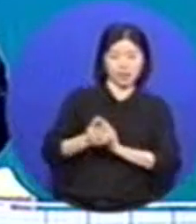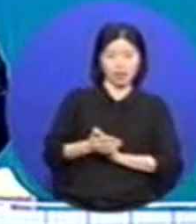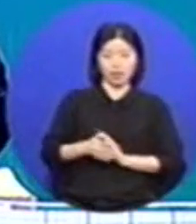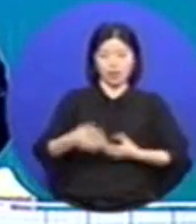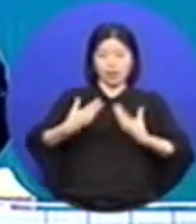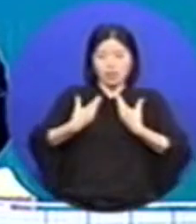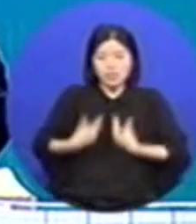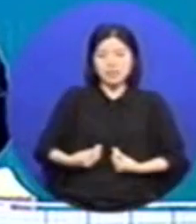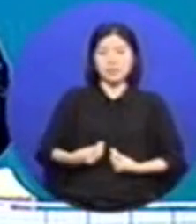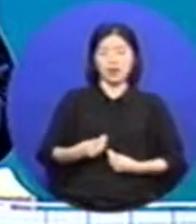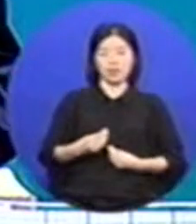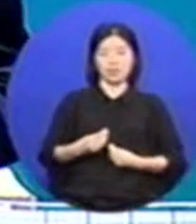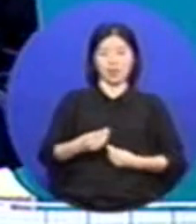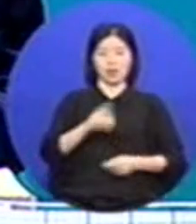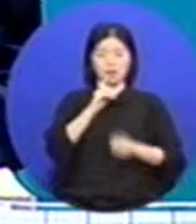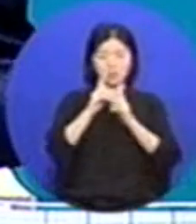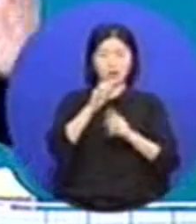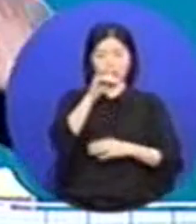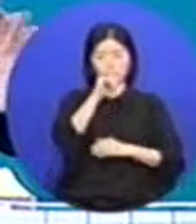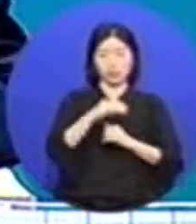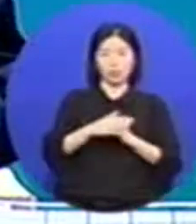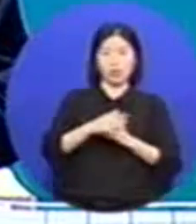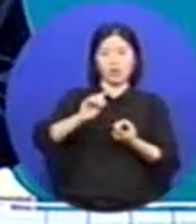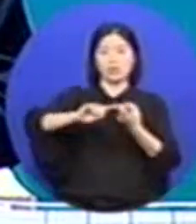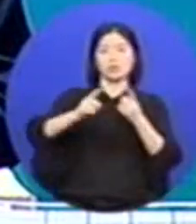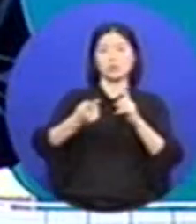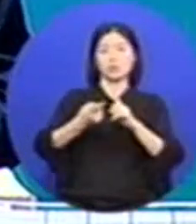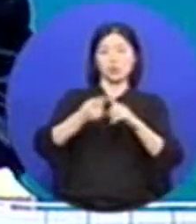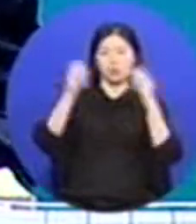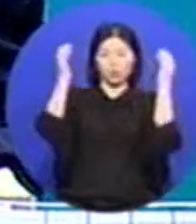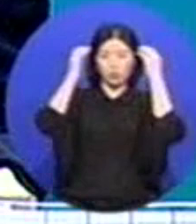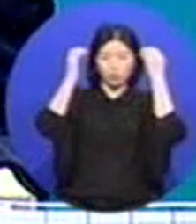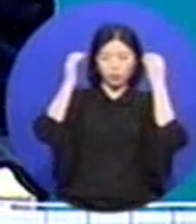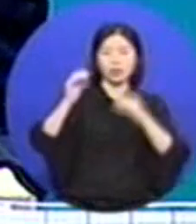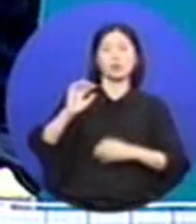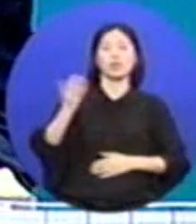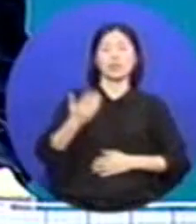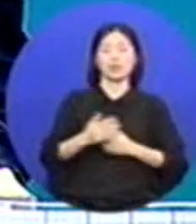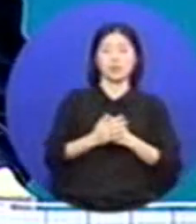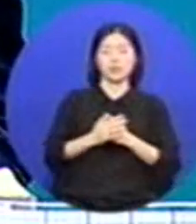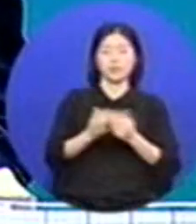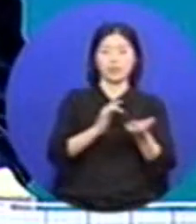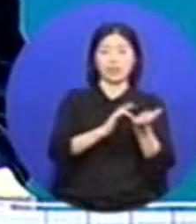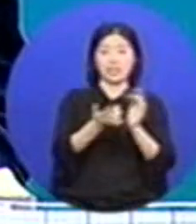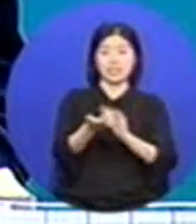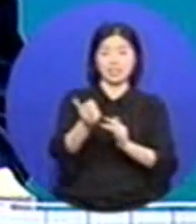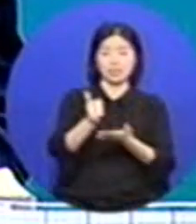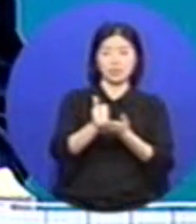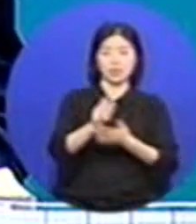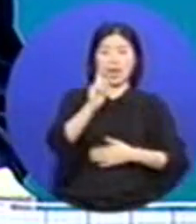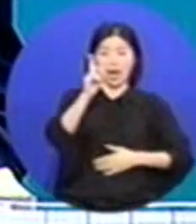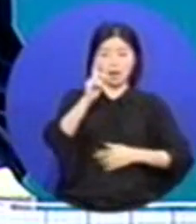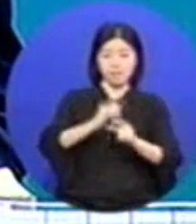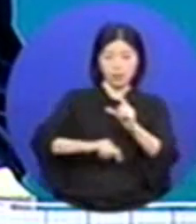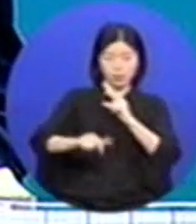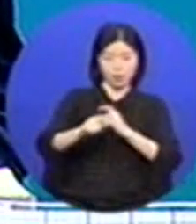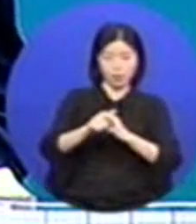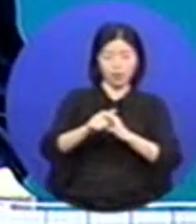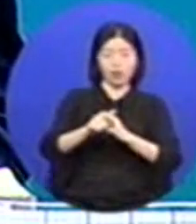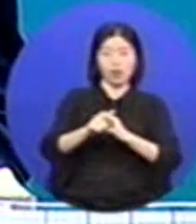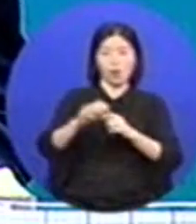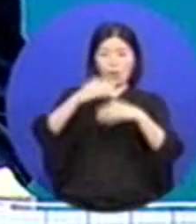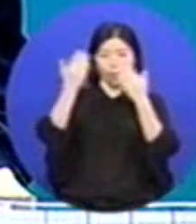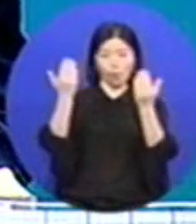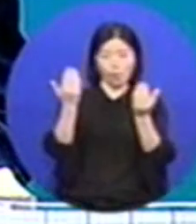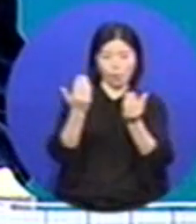실망했다 그러니 서로 괴로운 거잖아요 예수님은 요 한번도 우리에게 완벽한